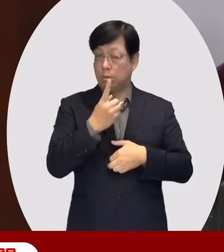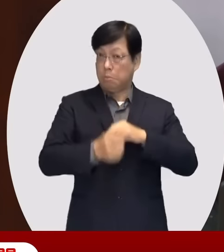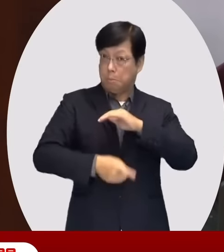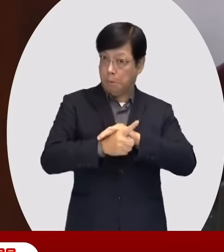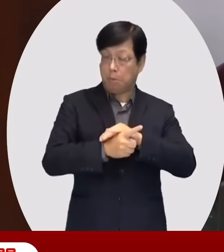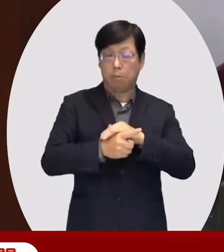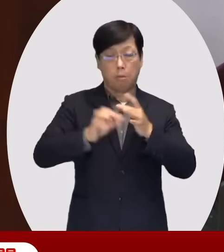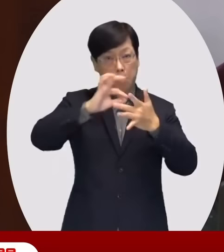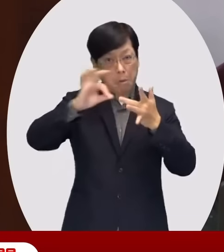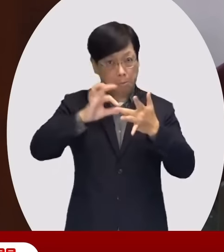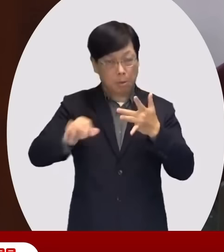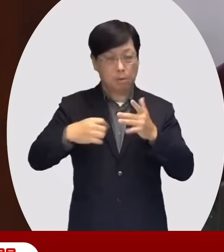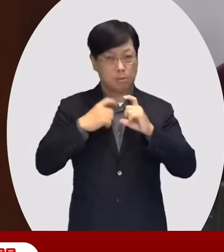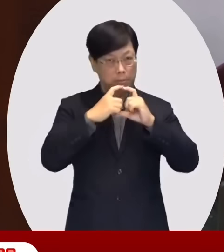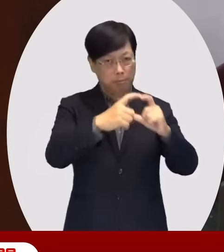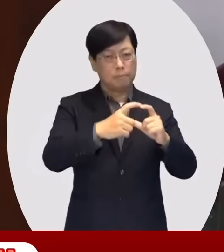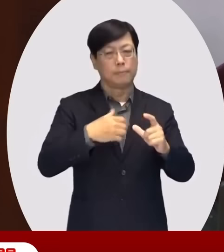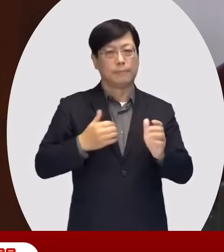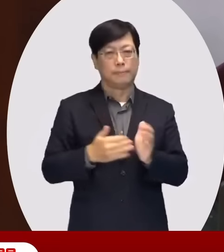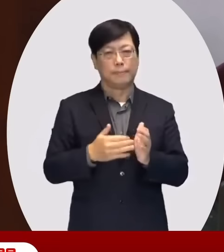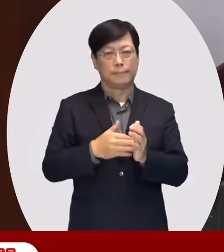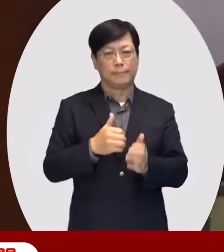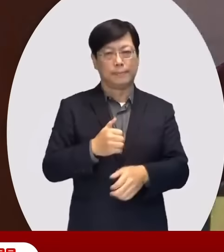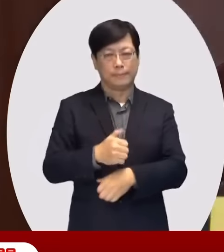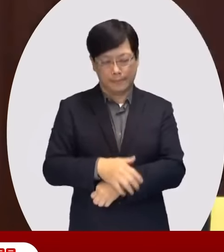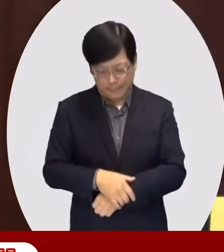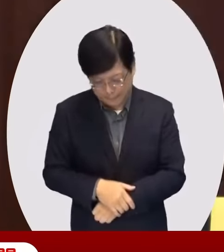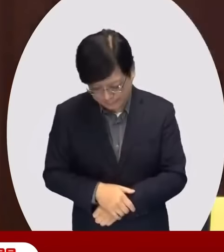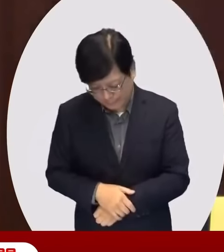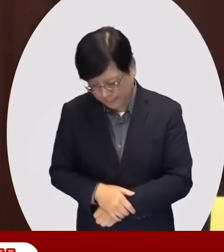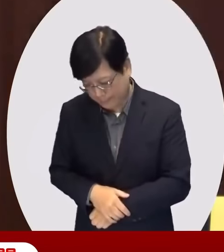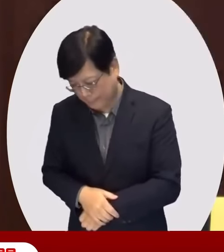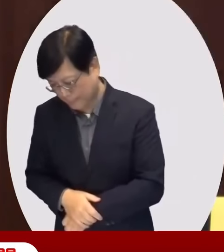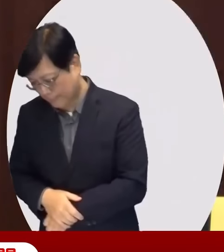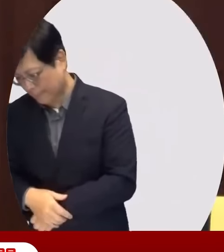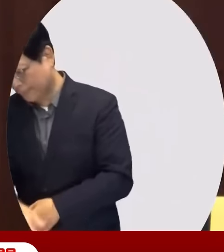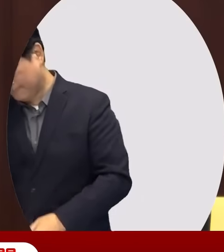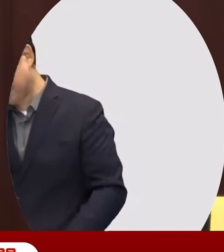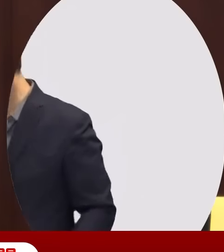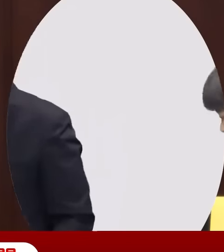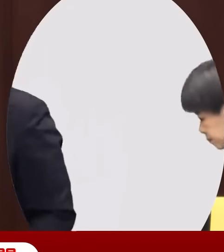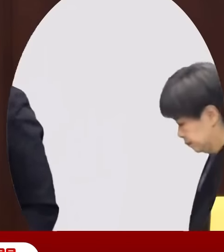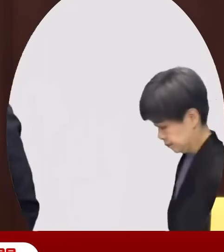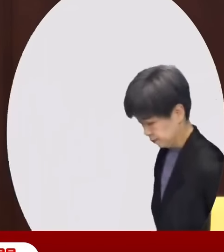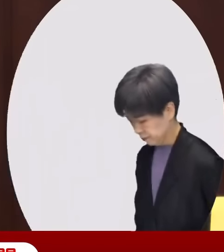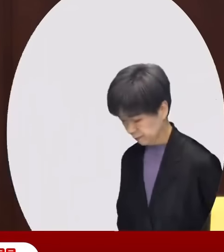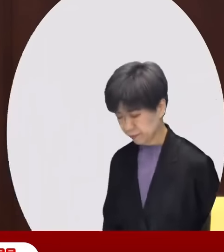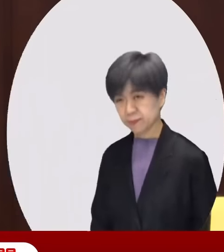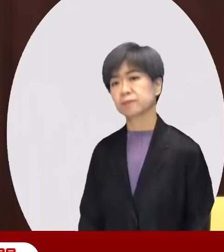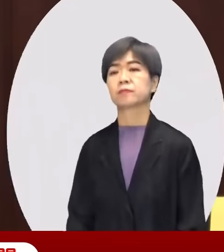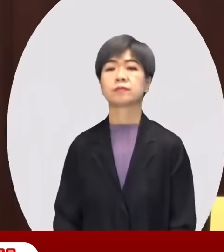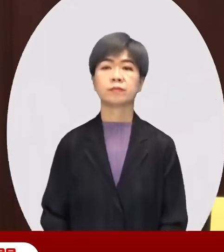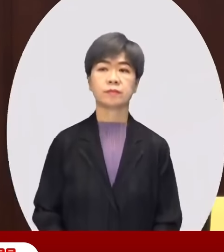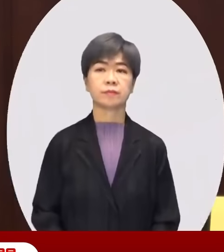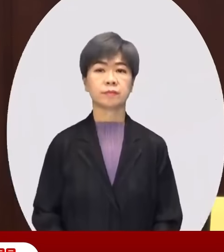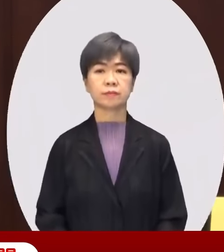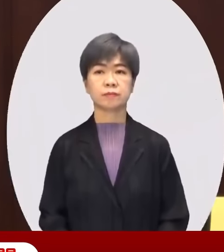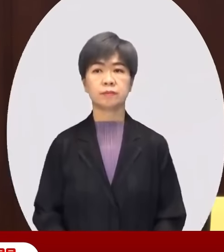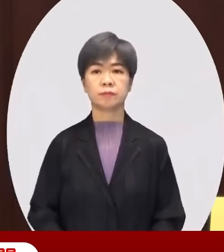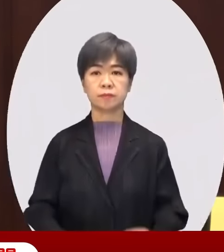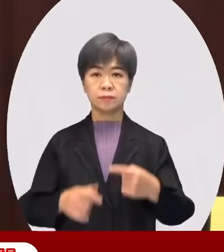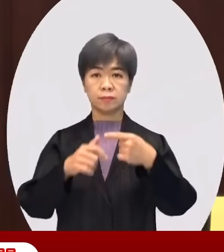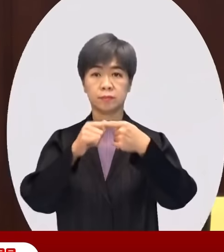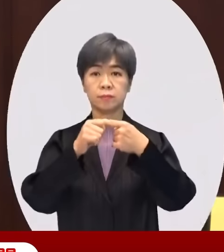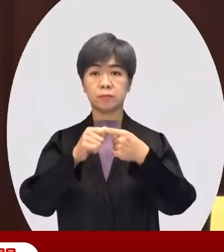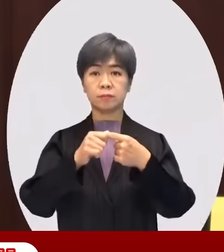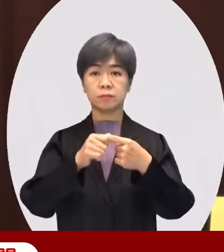宪条文的意见麻烦您回复。以上 那个您的第一个问题是请谁回应呢？ 我的第一个 训示